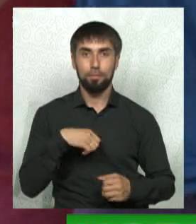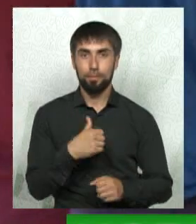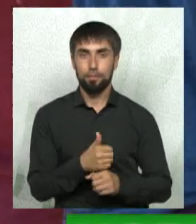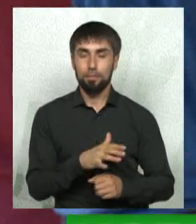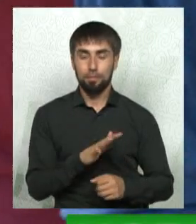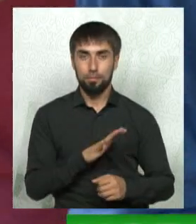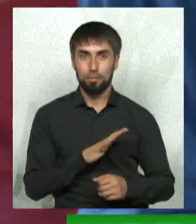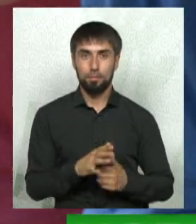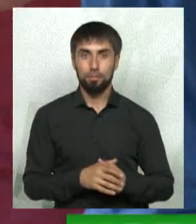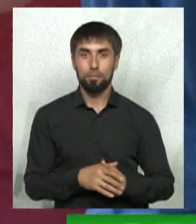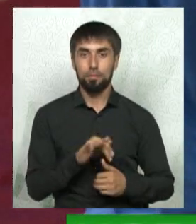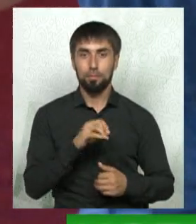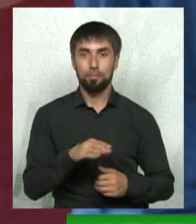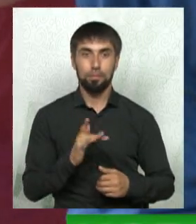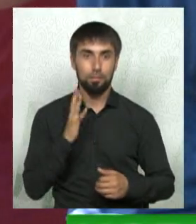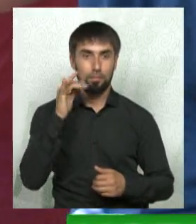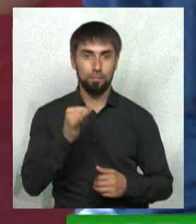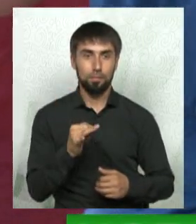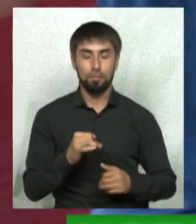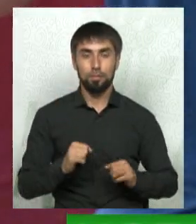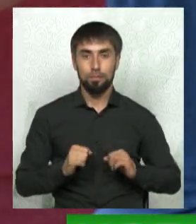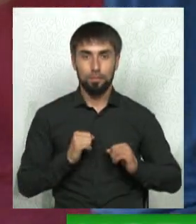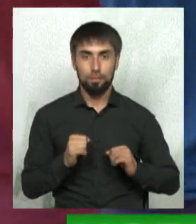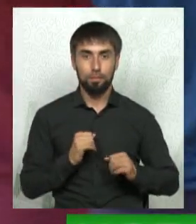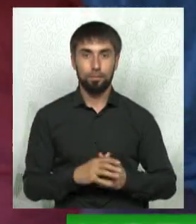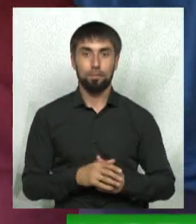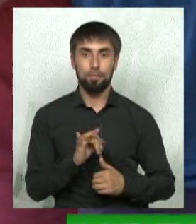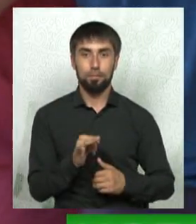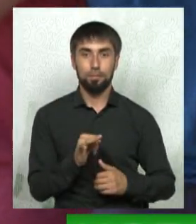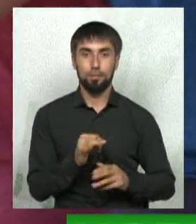иметь желание и стремление и покорять эти высоты.